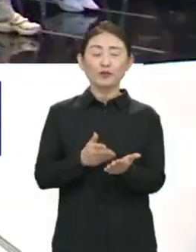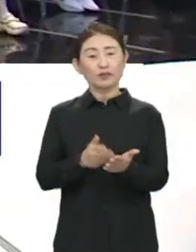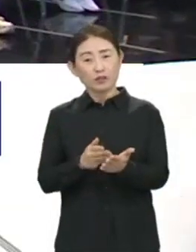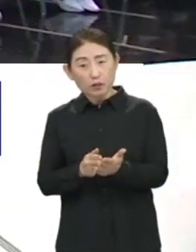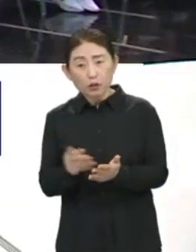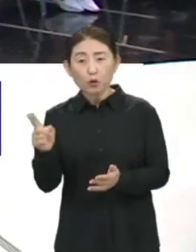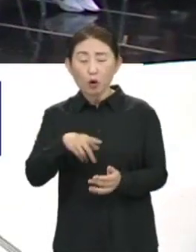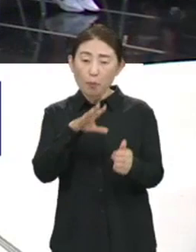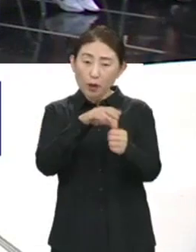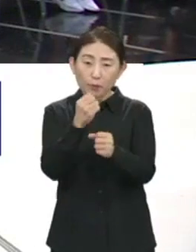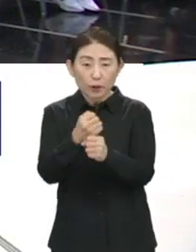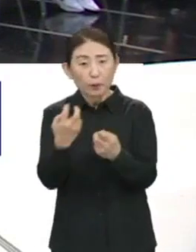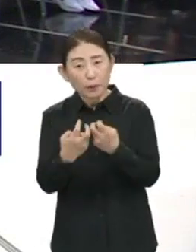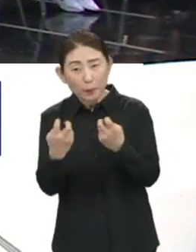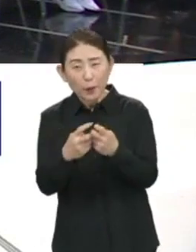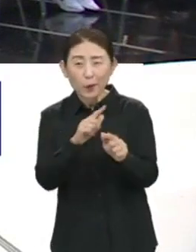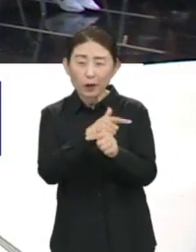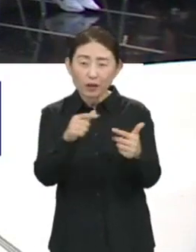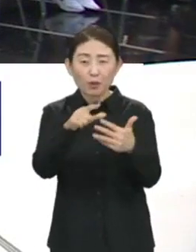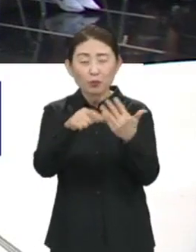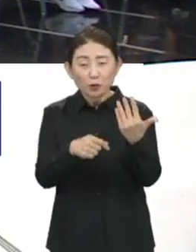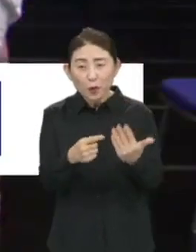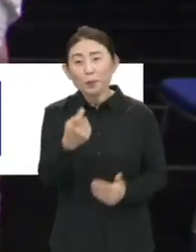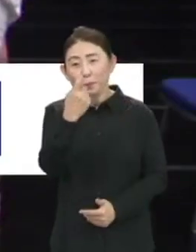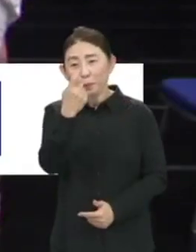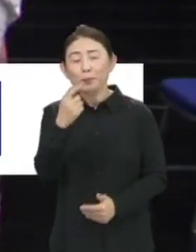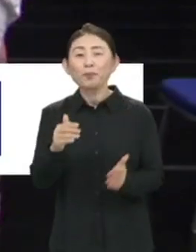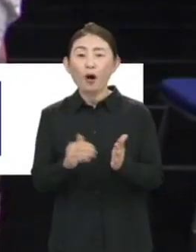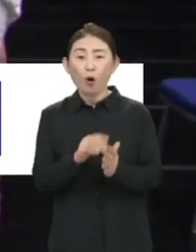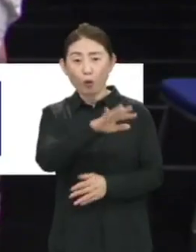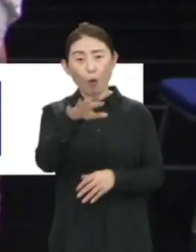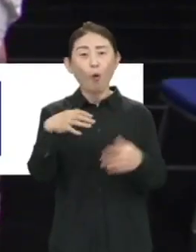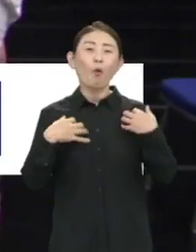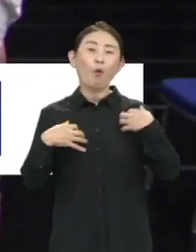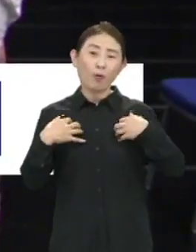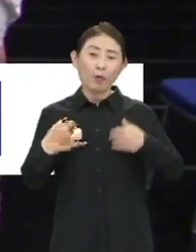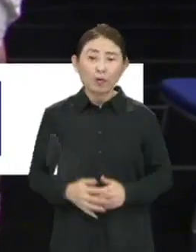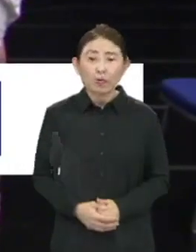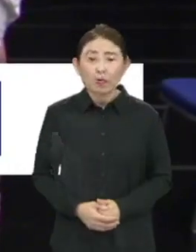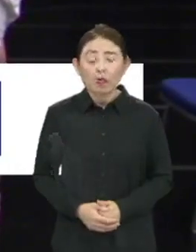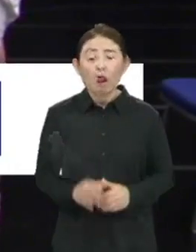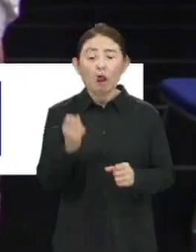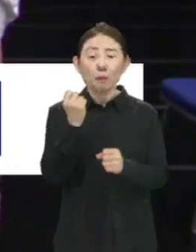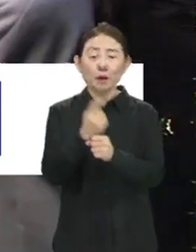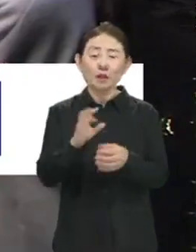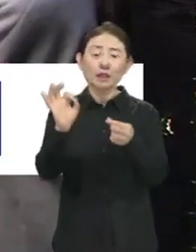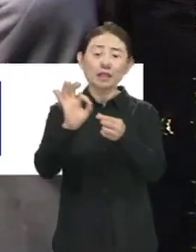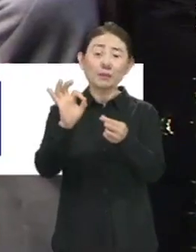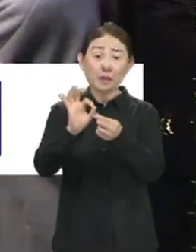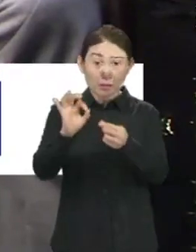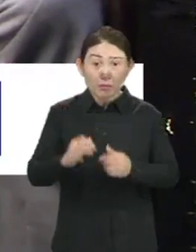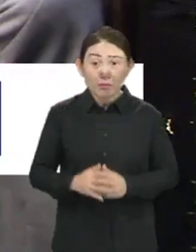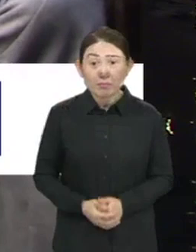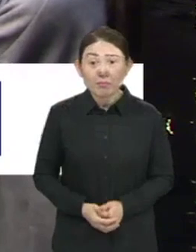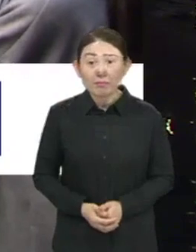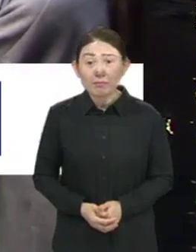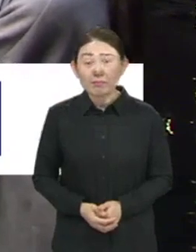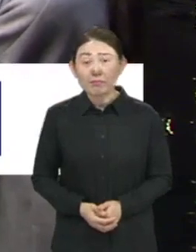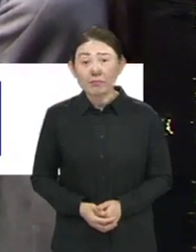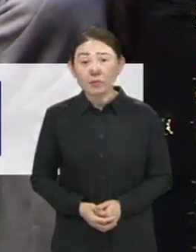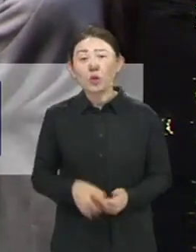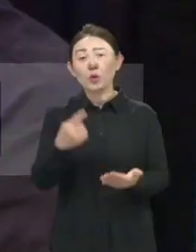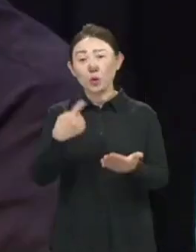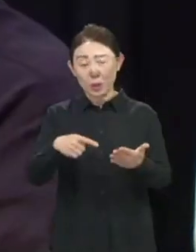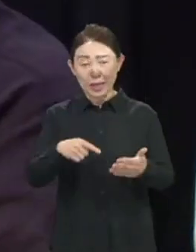방송 제작 체험 등 다양한 프로그램들이 진행돼 호응을 얻었습니다. 올해로 10회째를 맞은 세종시 교육청